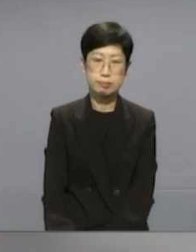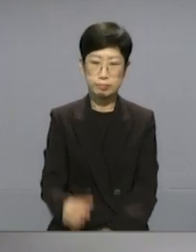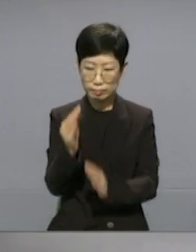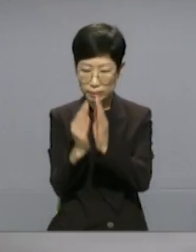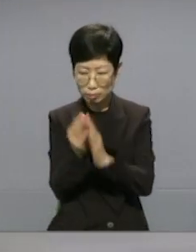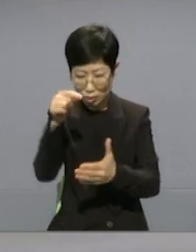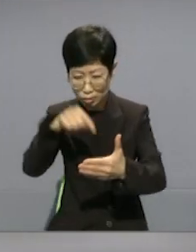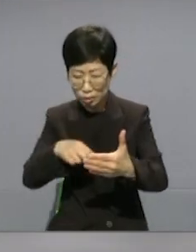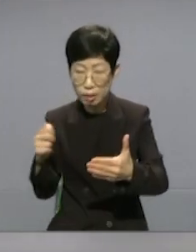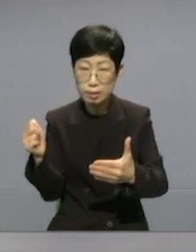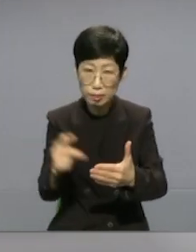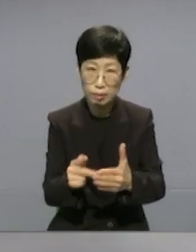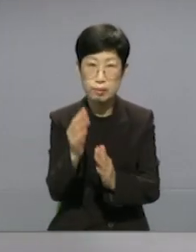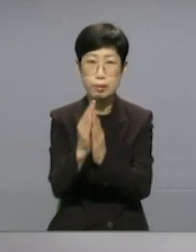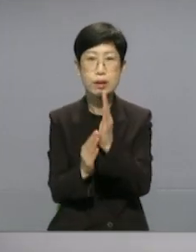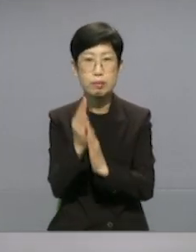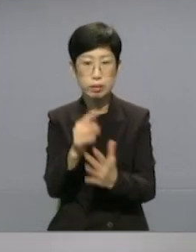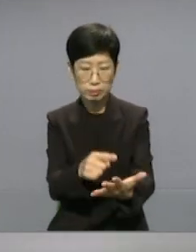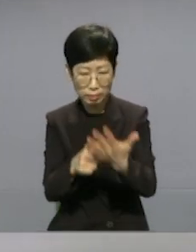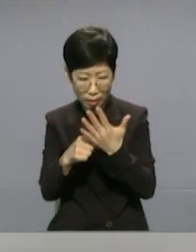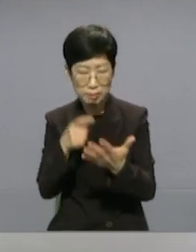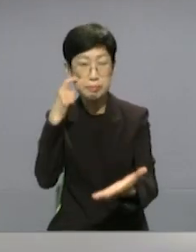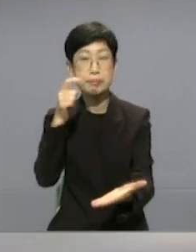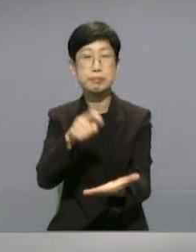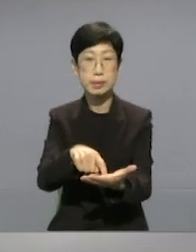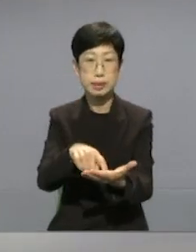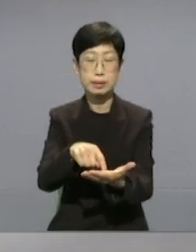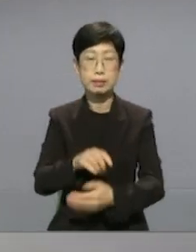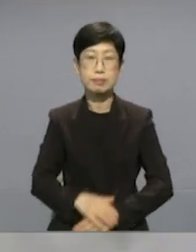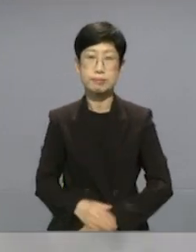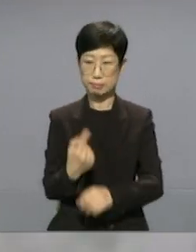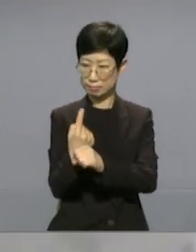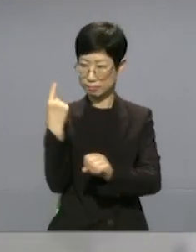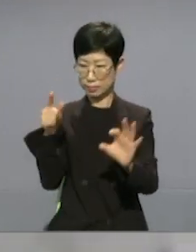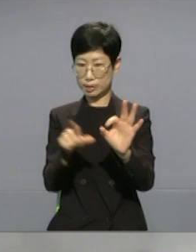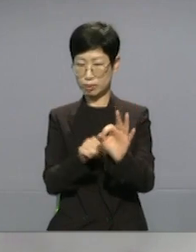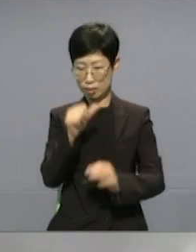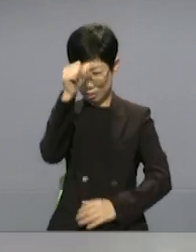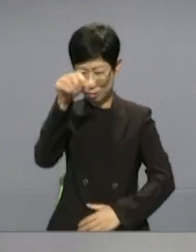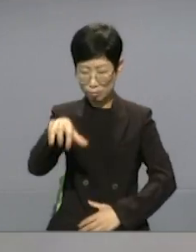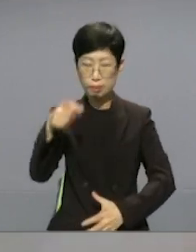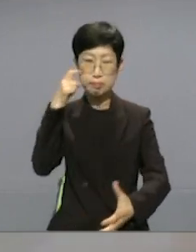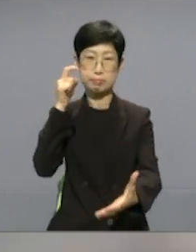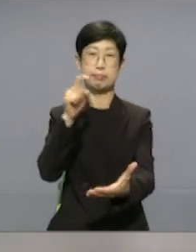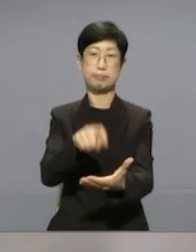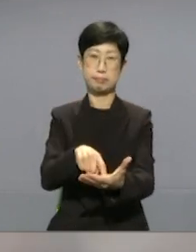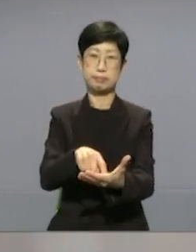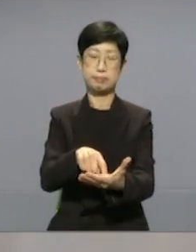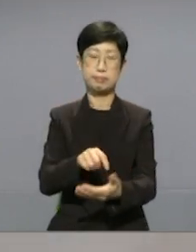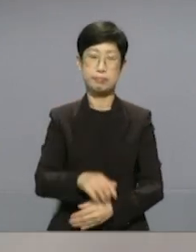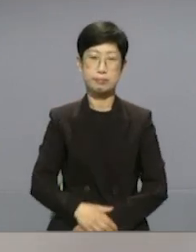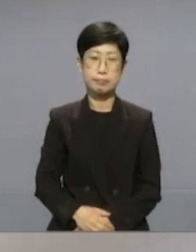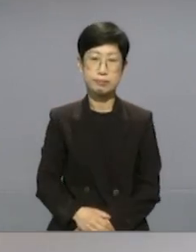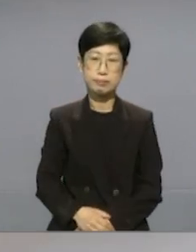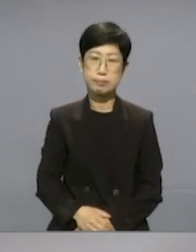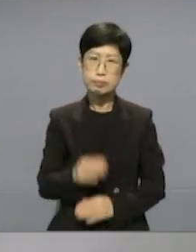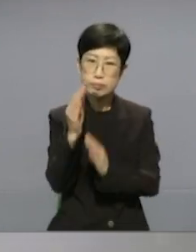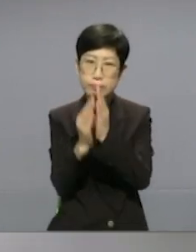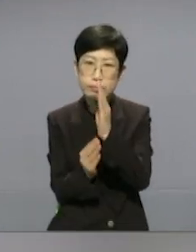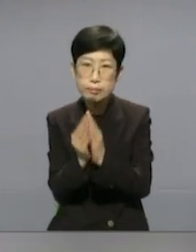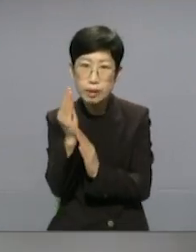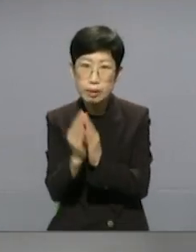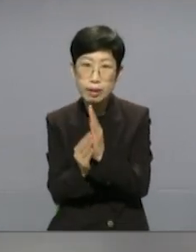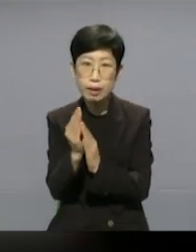다이아몬드 속에 또 다른 다이아몬드가 들어있습니다. 지난해 10월 인도에서 발견된 건데요. 다이아몬드가